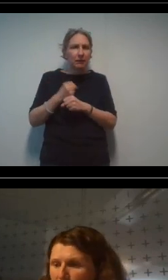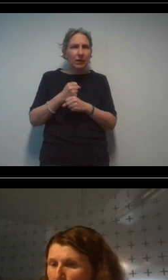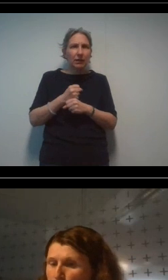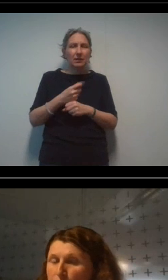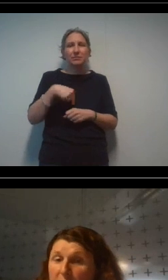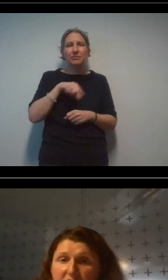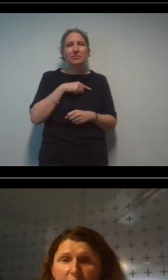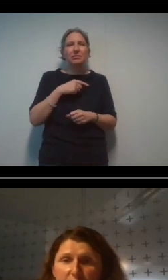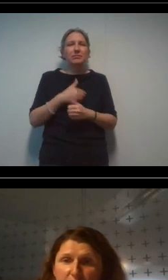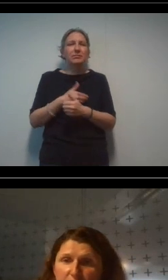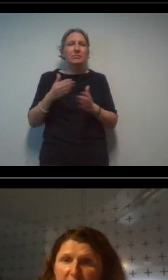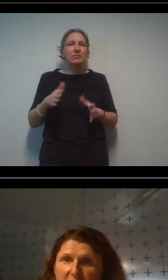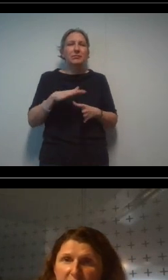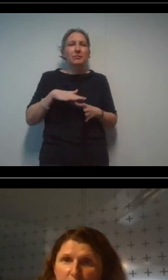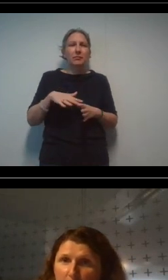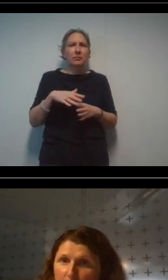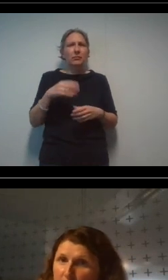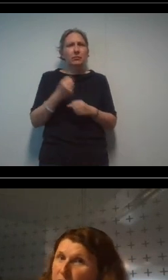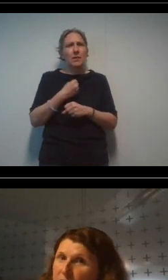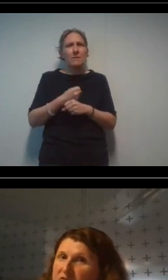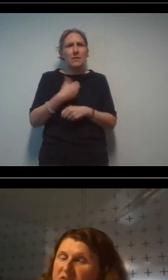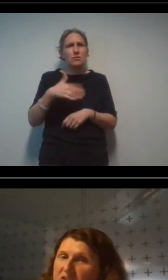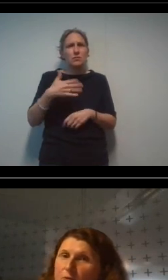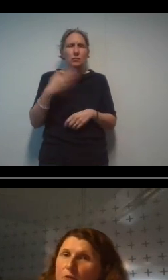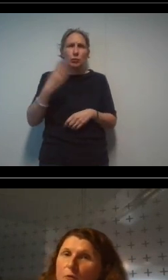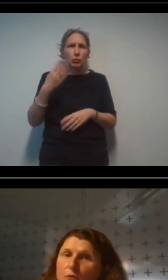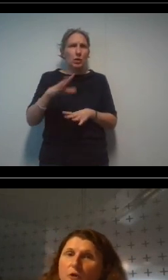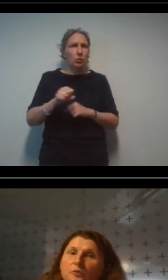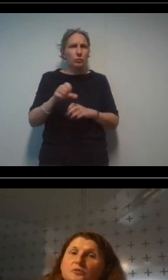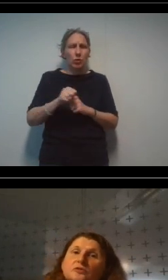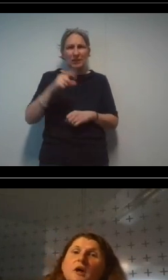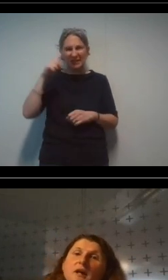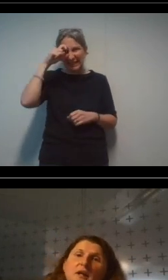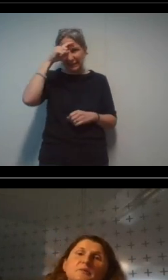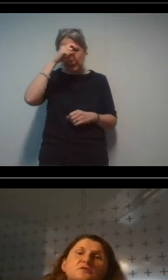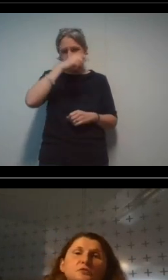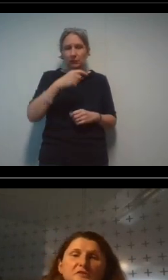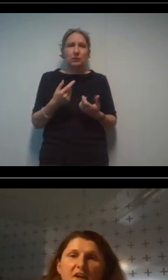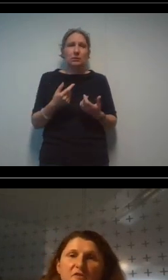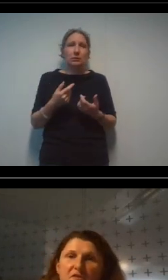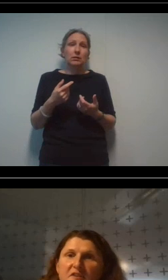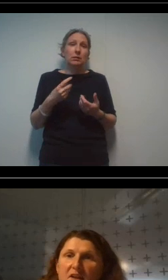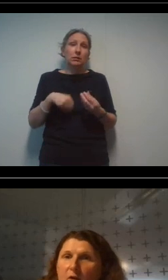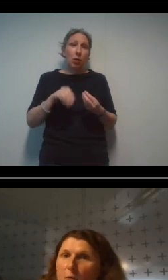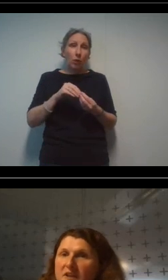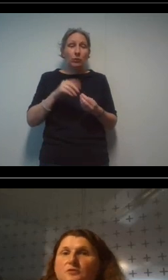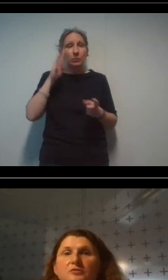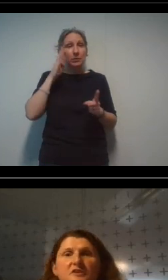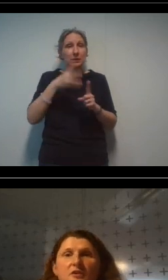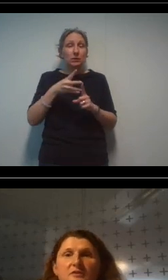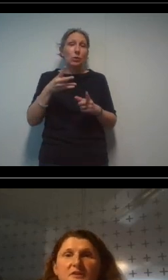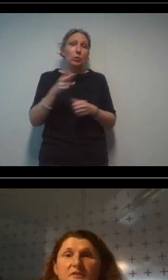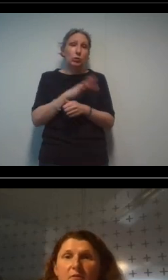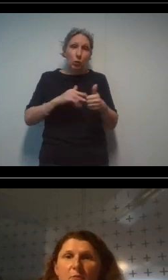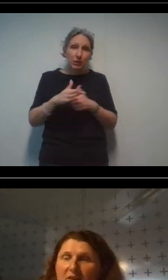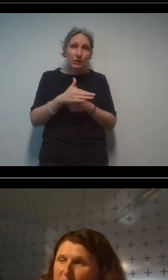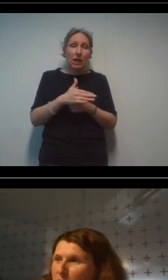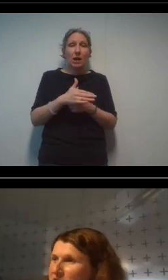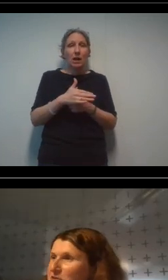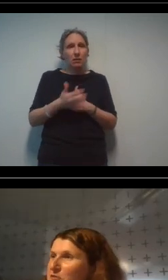eh bien, on a beaucoup de métiers en tension et où les recrutements sont difficiles. Donc, outre en plus la mission sociale et sociétale d'accompagner tous ces jeunes